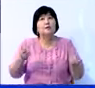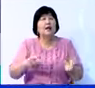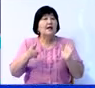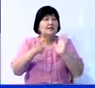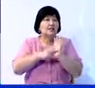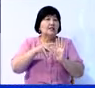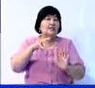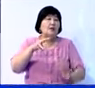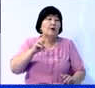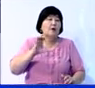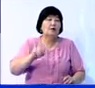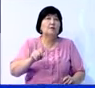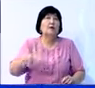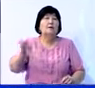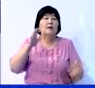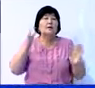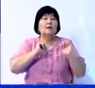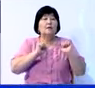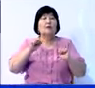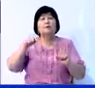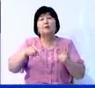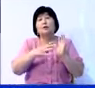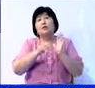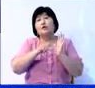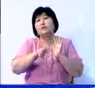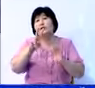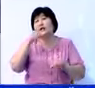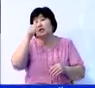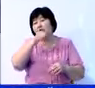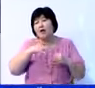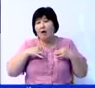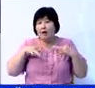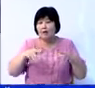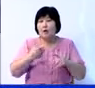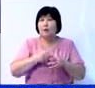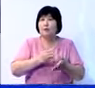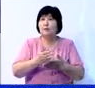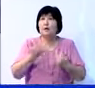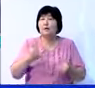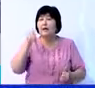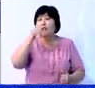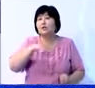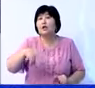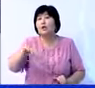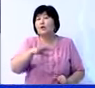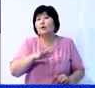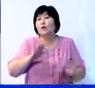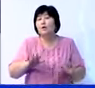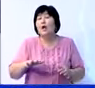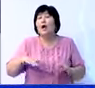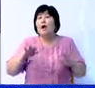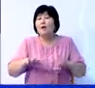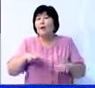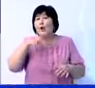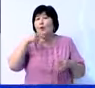бүкіл әлемді қоршаған ортаны қорғау күні болып 1972 жылдан бастап аталып өтіліп келе жатыр. Осы бағытта биылғы жылда республика төңірегінде аймақта